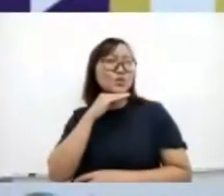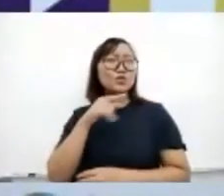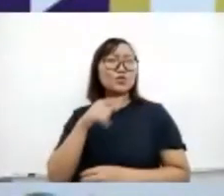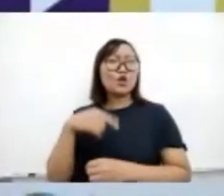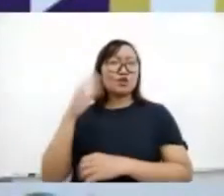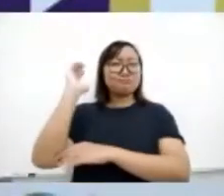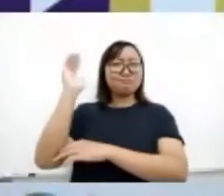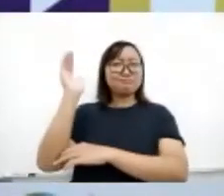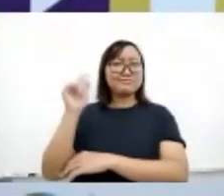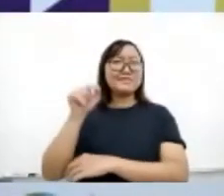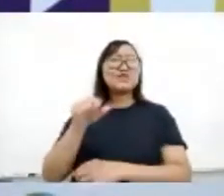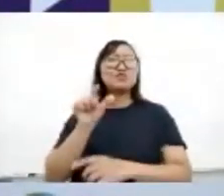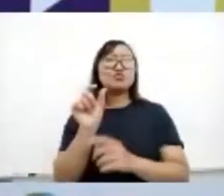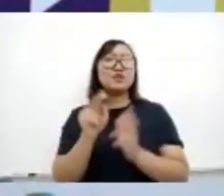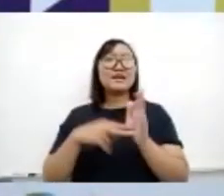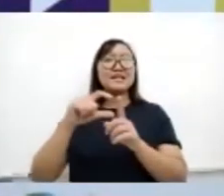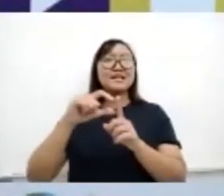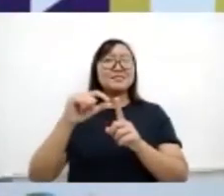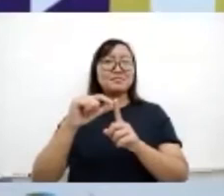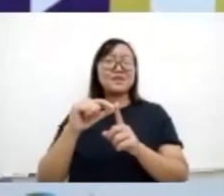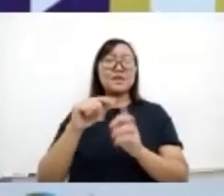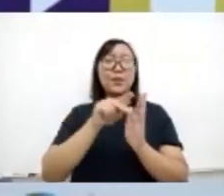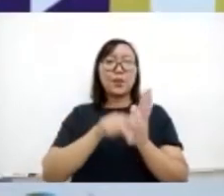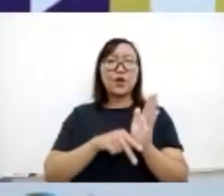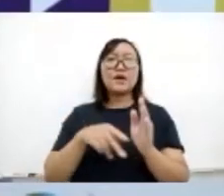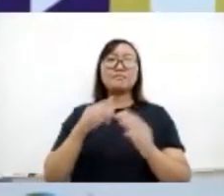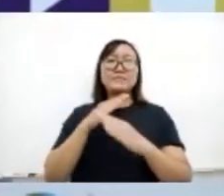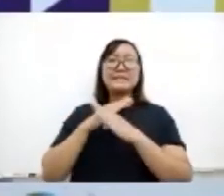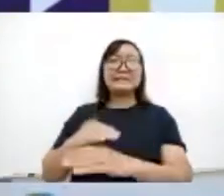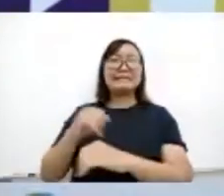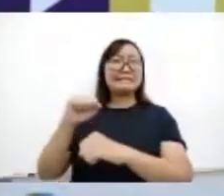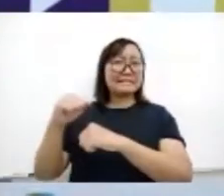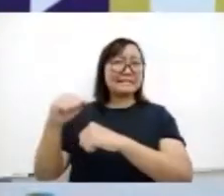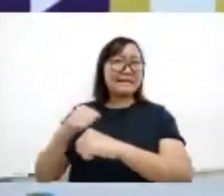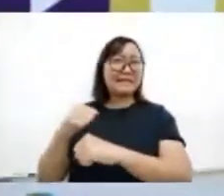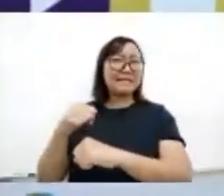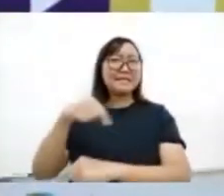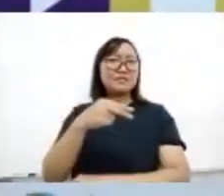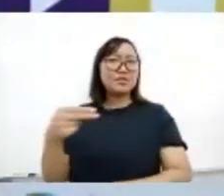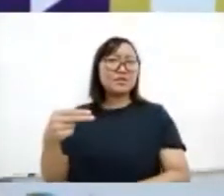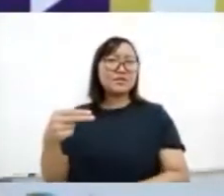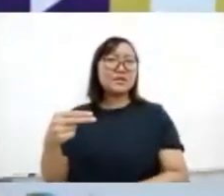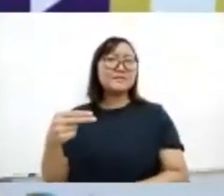yang programnya begitu banyak di Indonesia dalam upaya-upaya pencegahan kekerasan ekstrim di Indonesia Oke